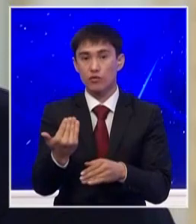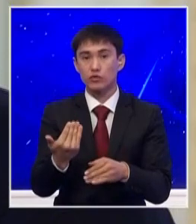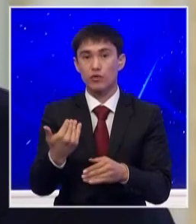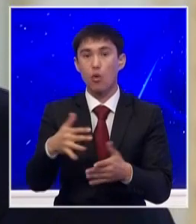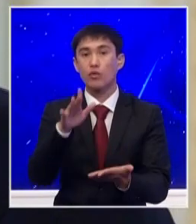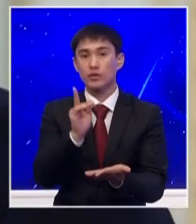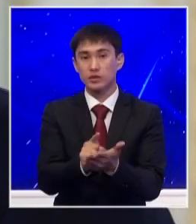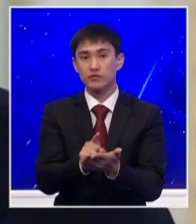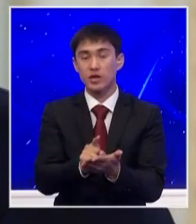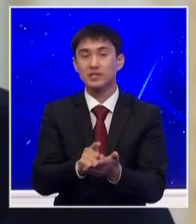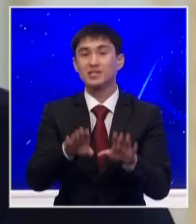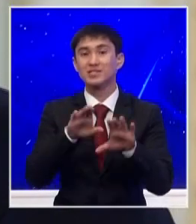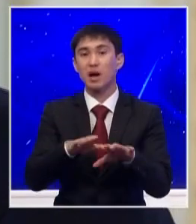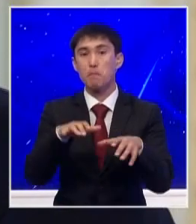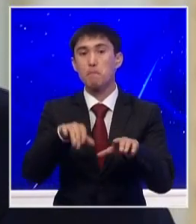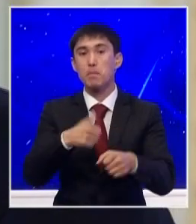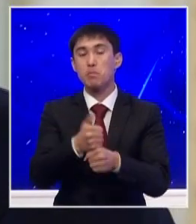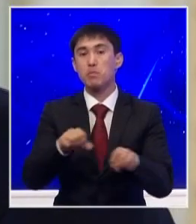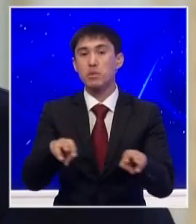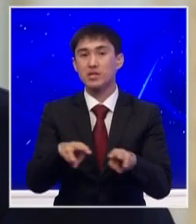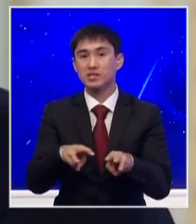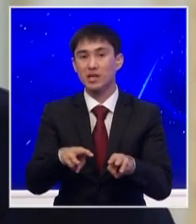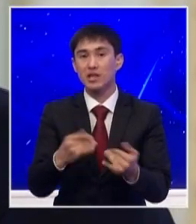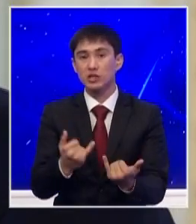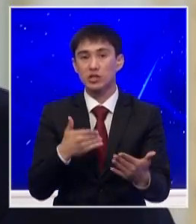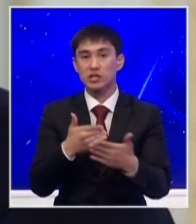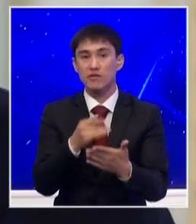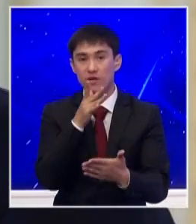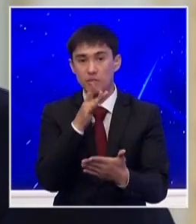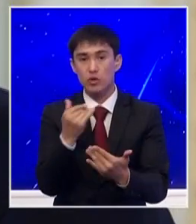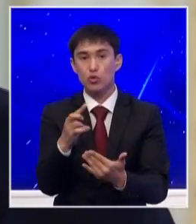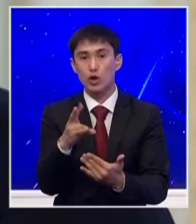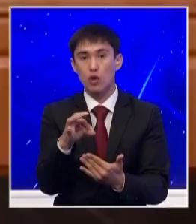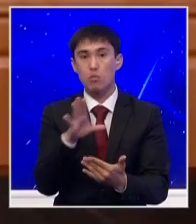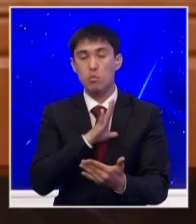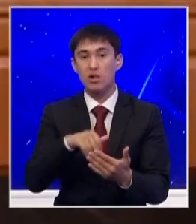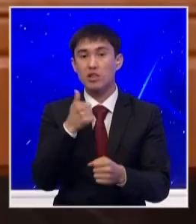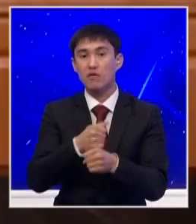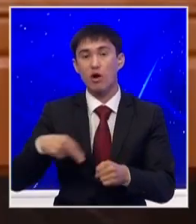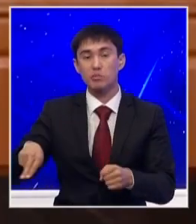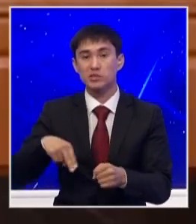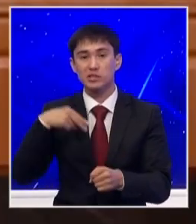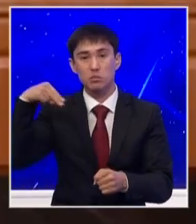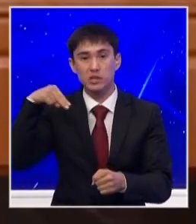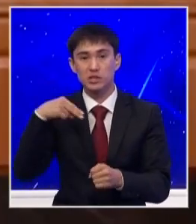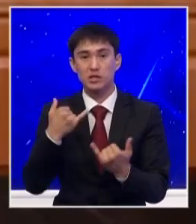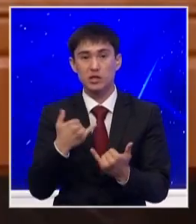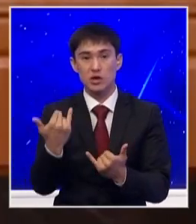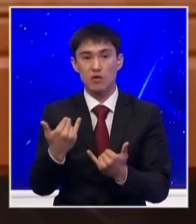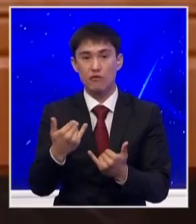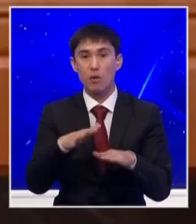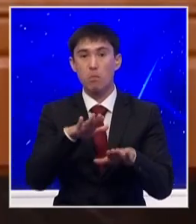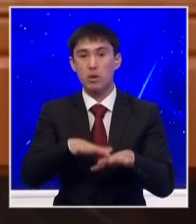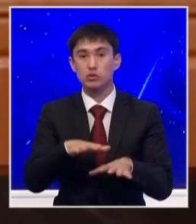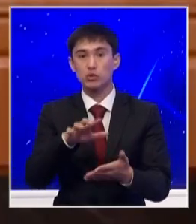В то же время он является заместителем премьер-министра. До настоящего времени Нуртилео был главой администрации президента. Его на